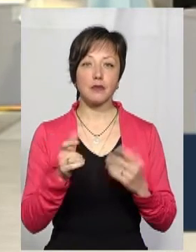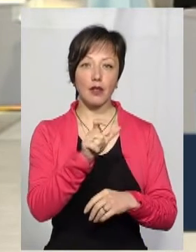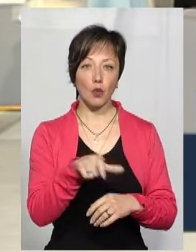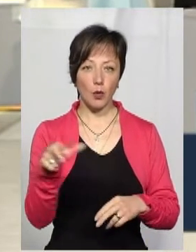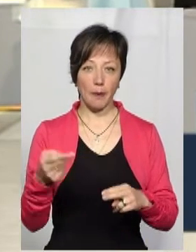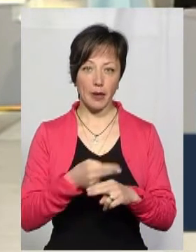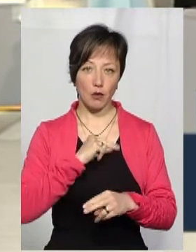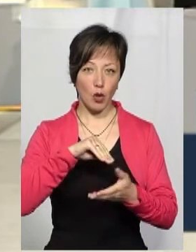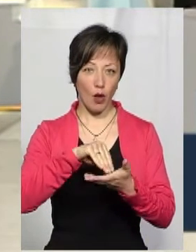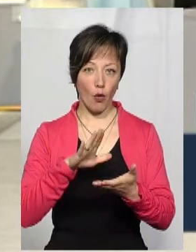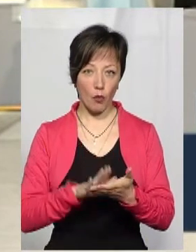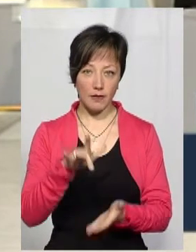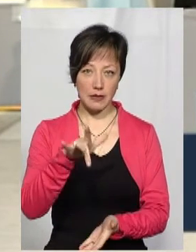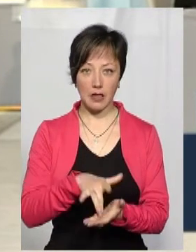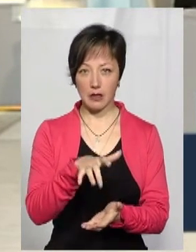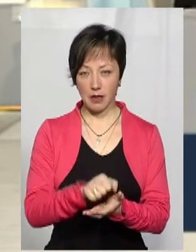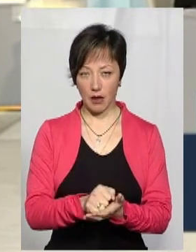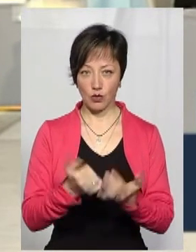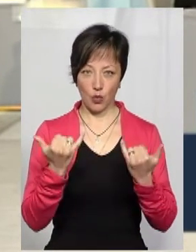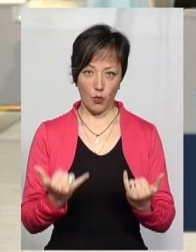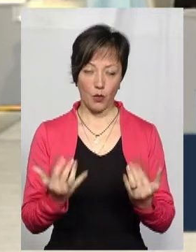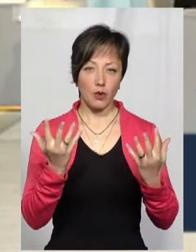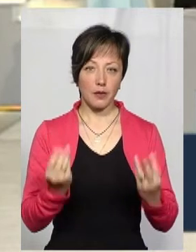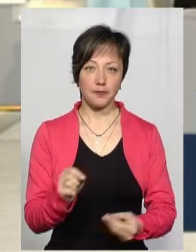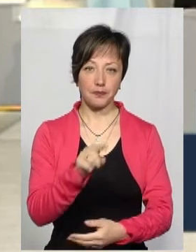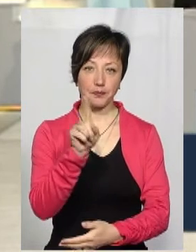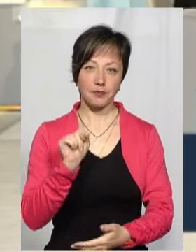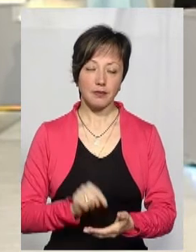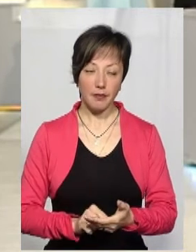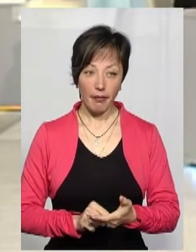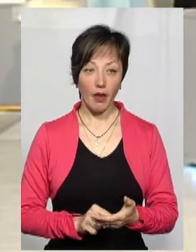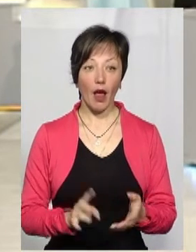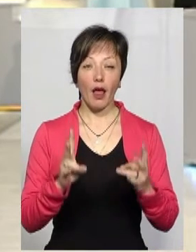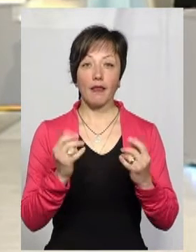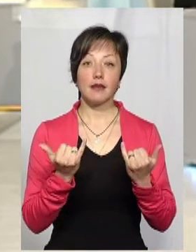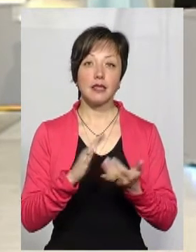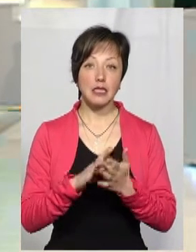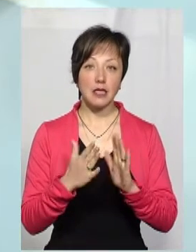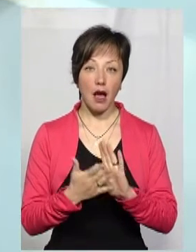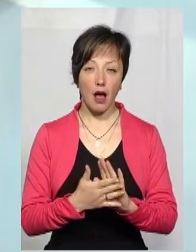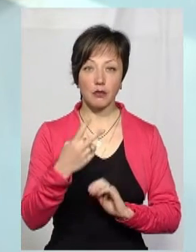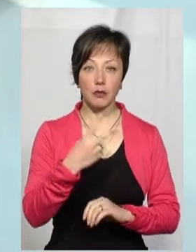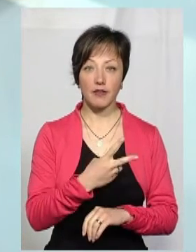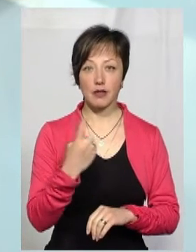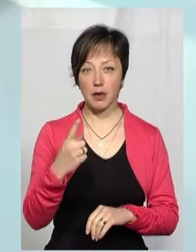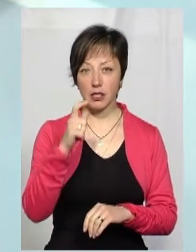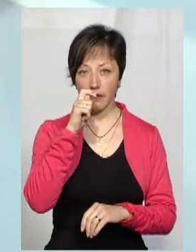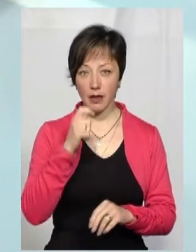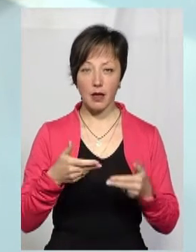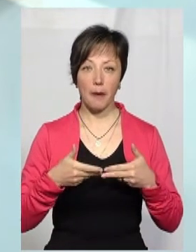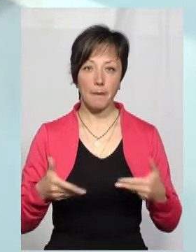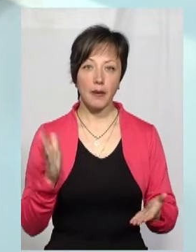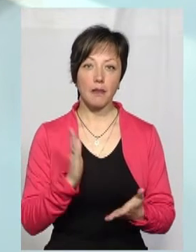у центрах зайнятості на сьогодні? На сьогодні, ну, скажімо так, станом на 21 квітня ми